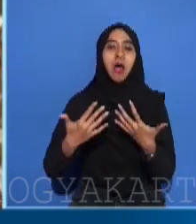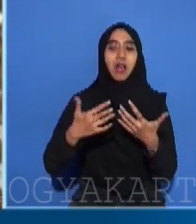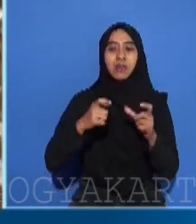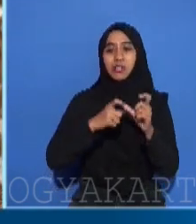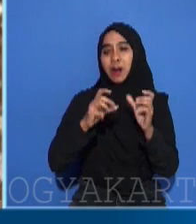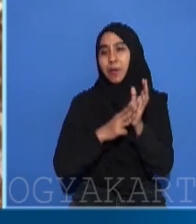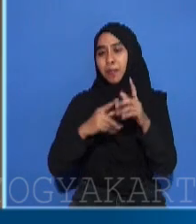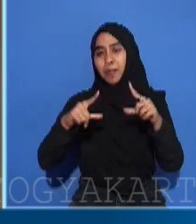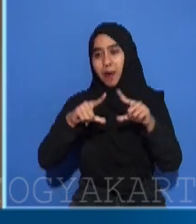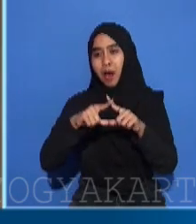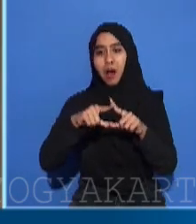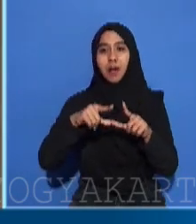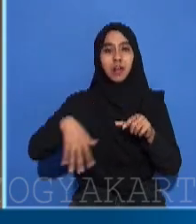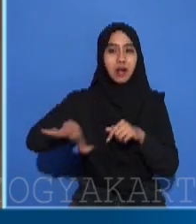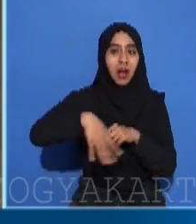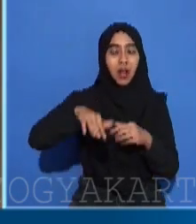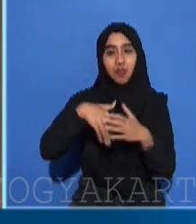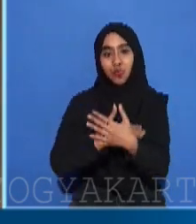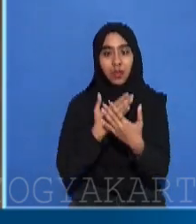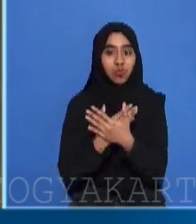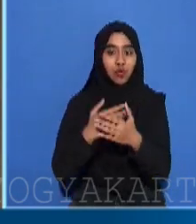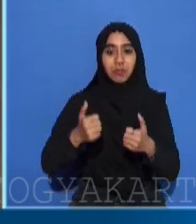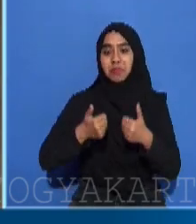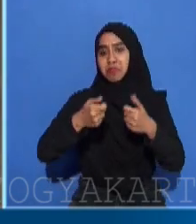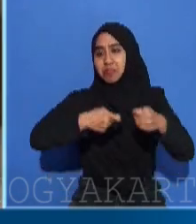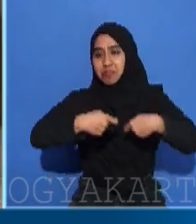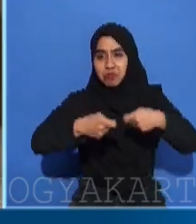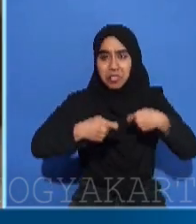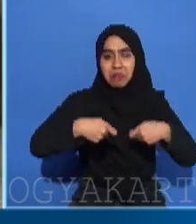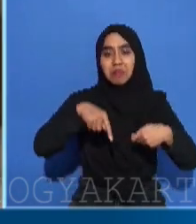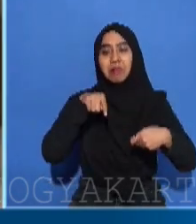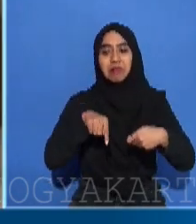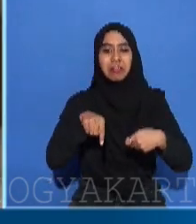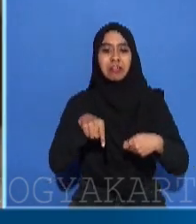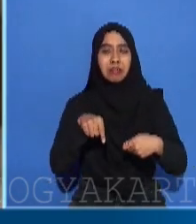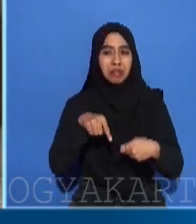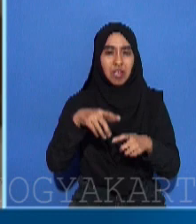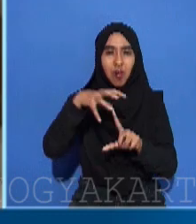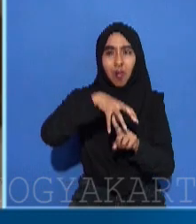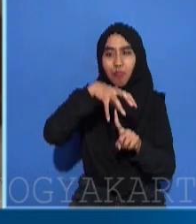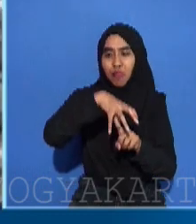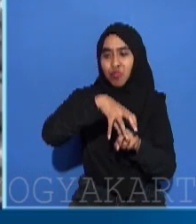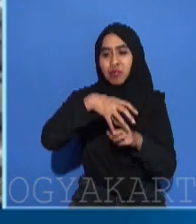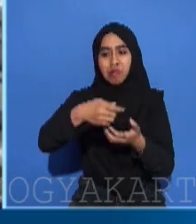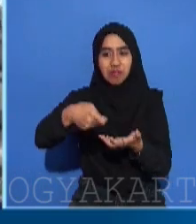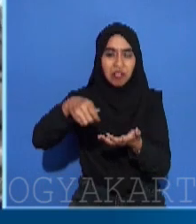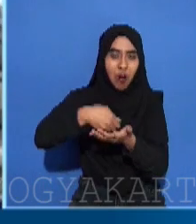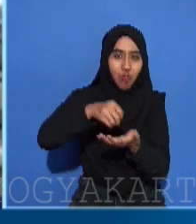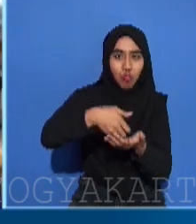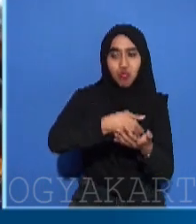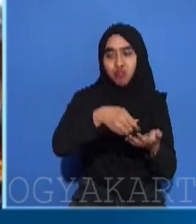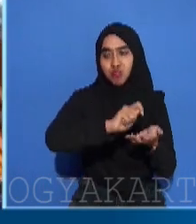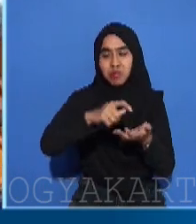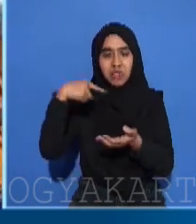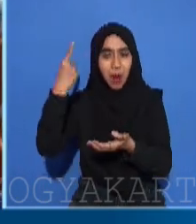menengah di salah satu SMK di kabupaten Gunungkidul yang sukses berwirausaha menjadi seorang tengkulak jamur dan sayur segar setiap harinya